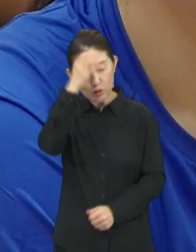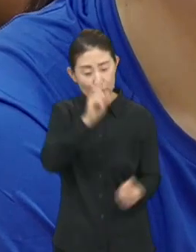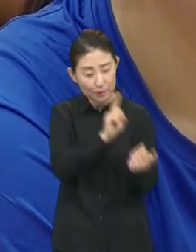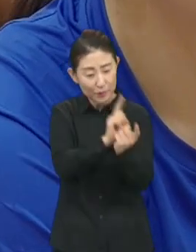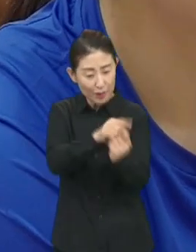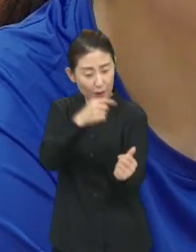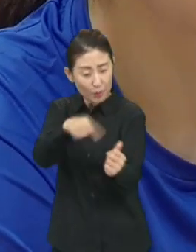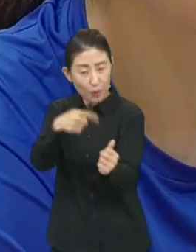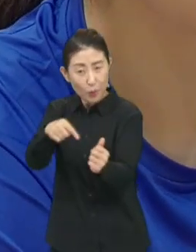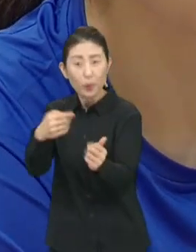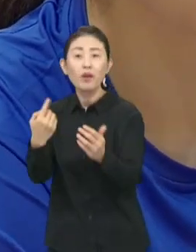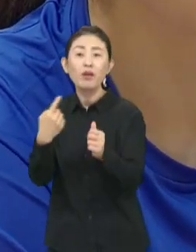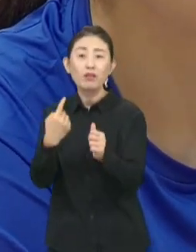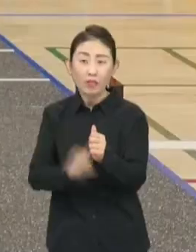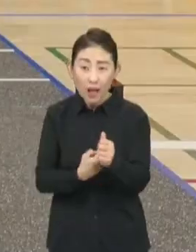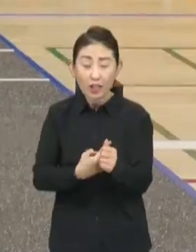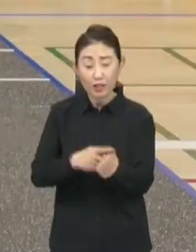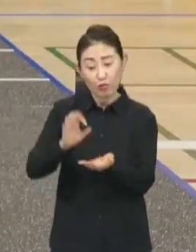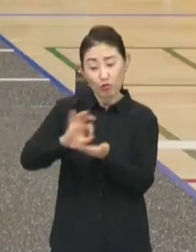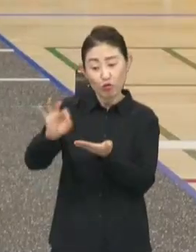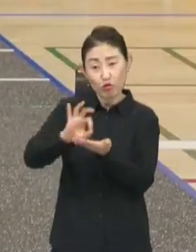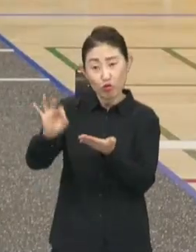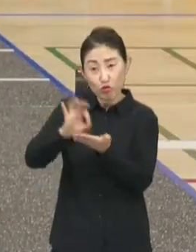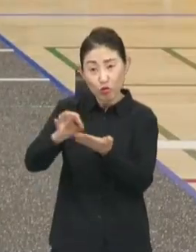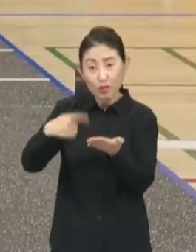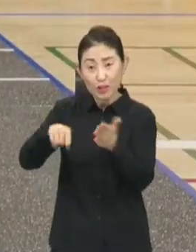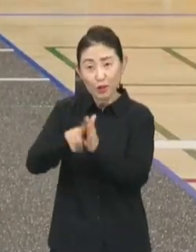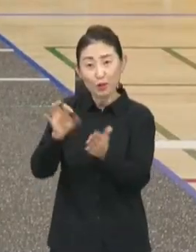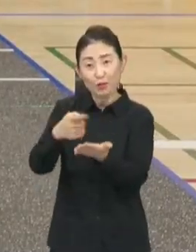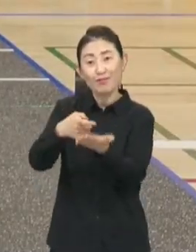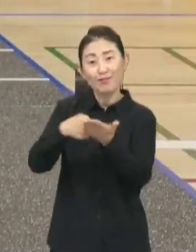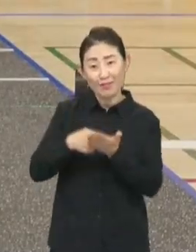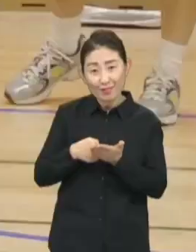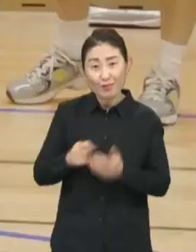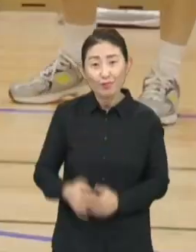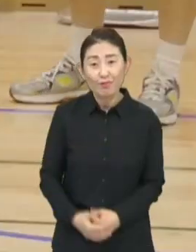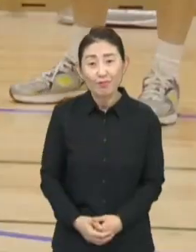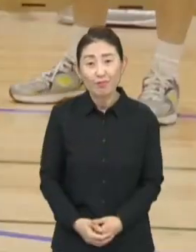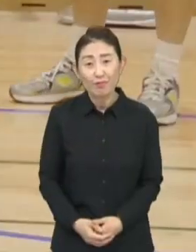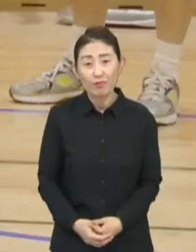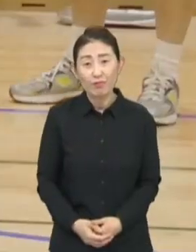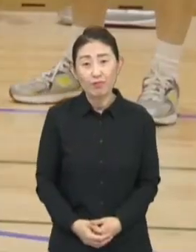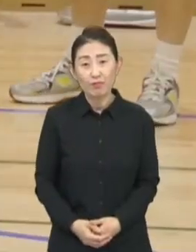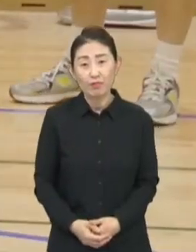1대 1로 지도에 최대 입학을 위해 갈수록 높아지는 사교육 부담을 덜어 줬습니다